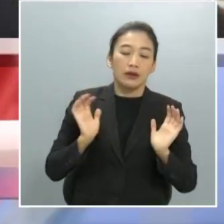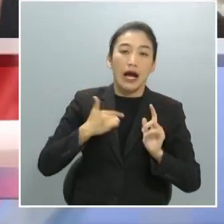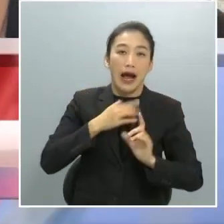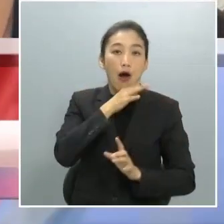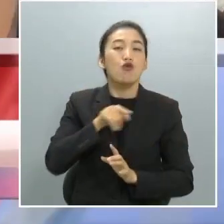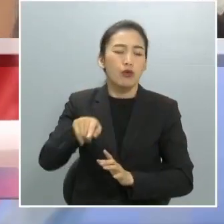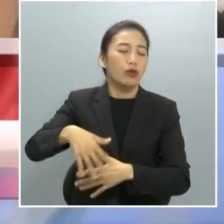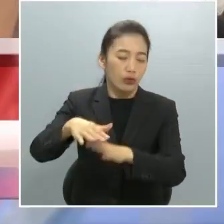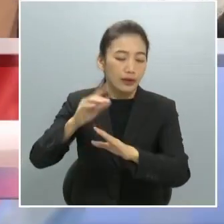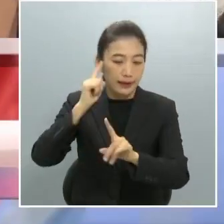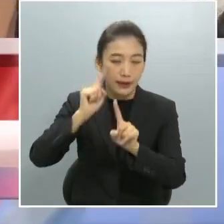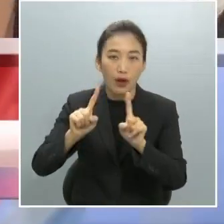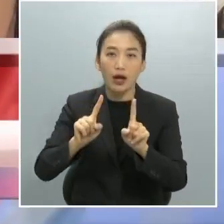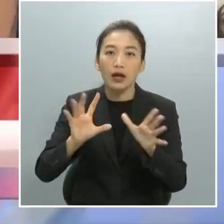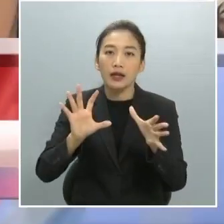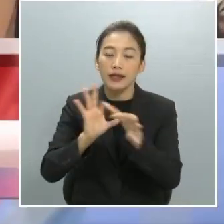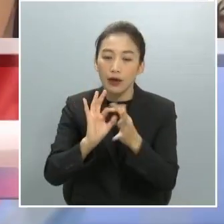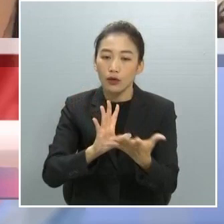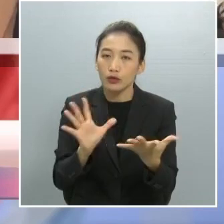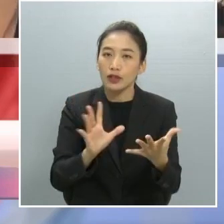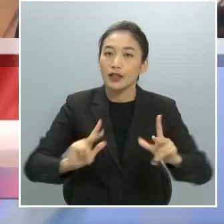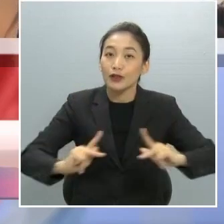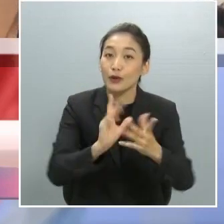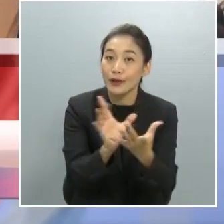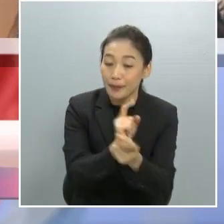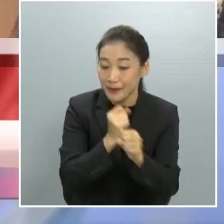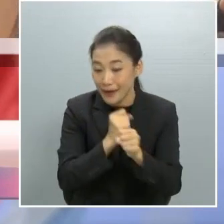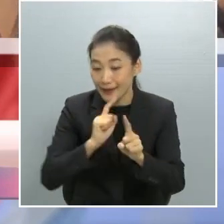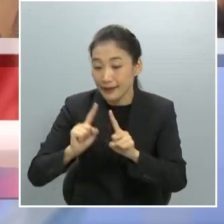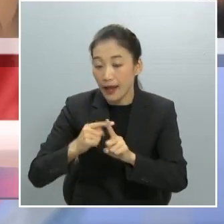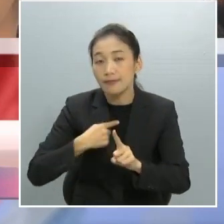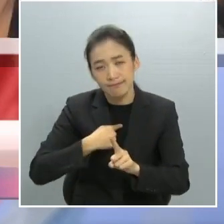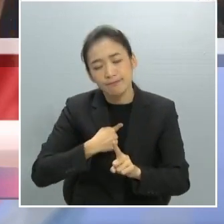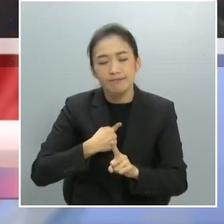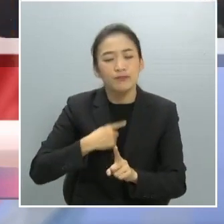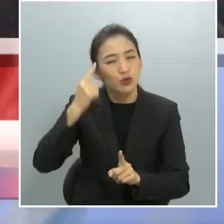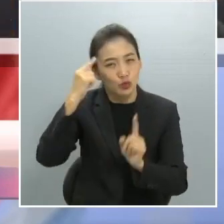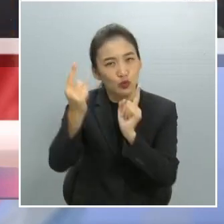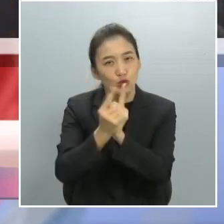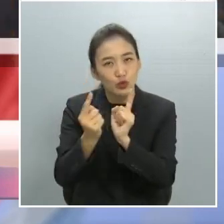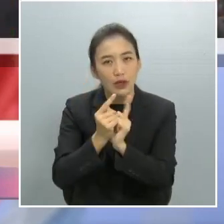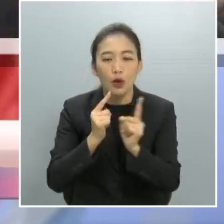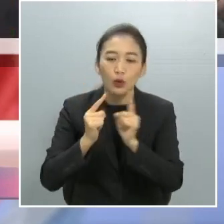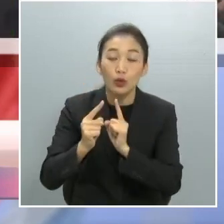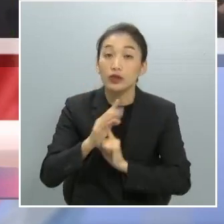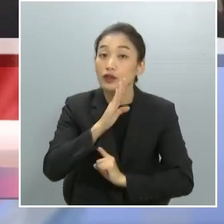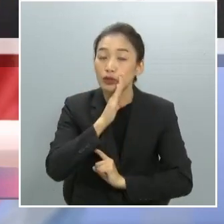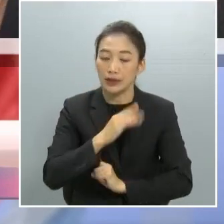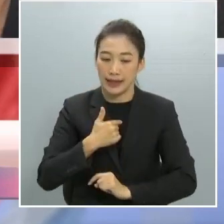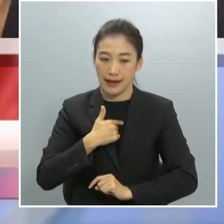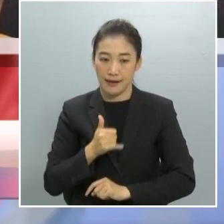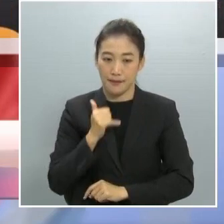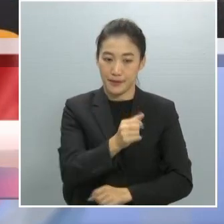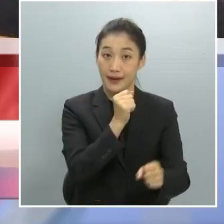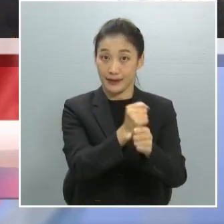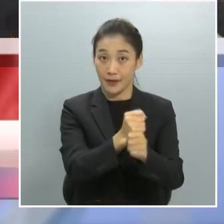ใช่ไหมครับ ได้ติดต่อกันก็ผมรู้จักตัวดีนะครับก็นัดกันอยู่ว่าพอเข้ากระทรวงแล้วก็จะนัดพบปะกันแล้วก็นัดจะ